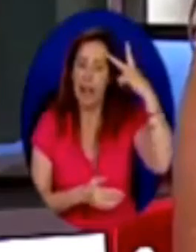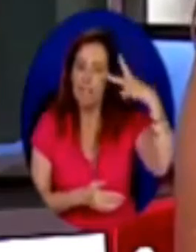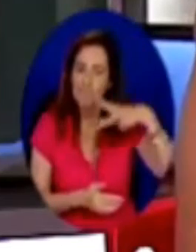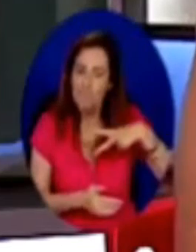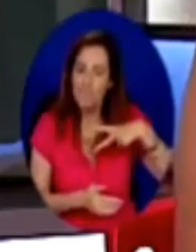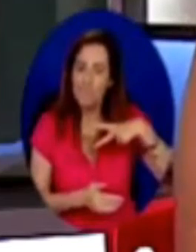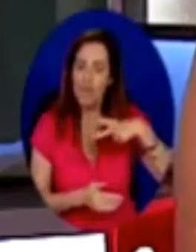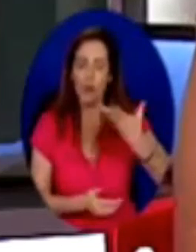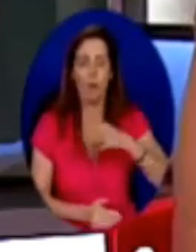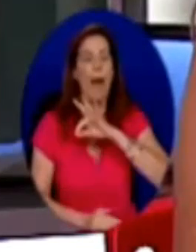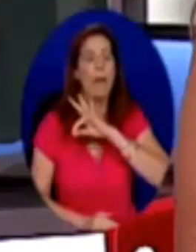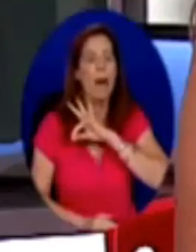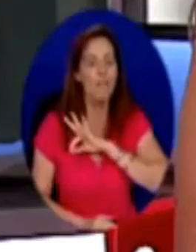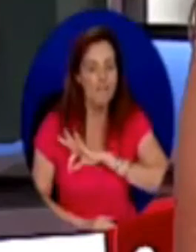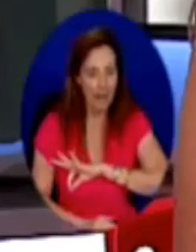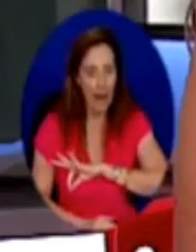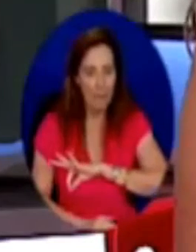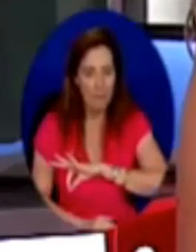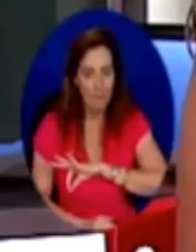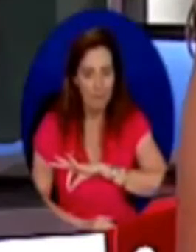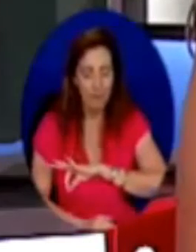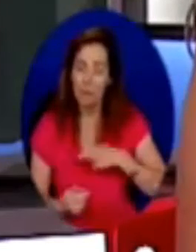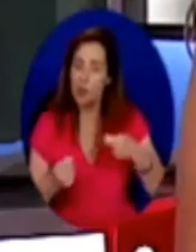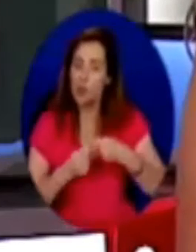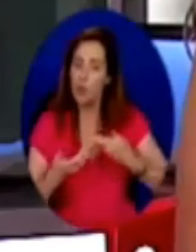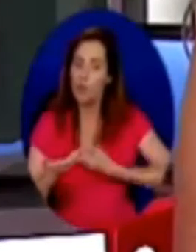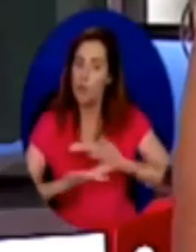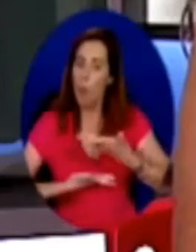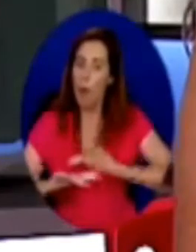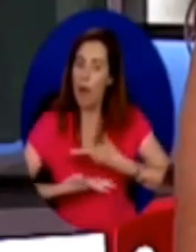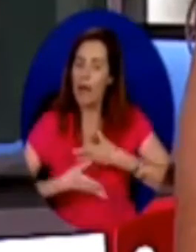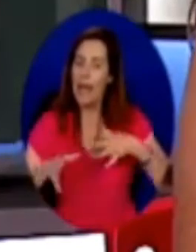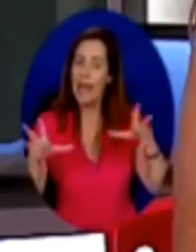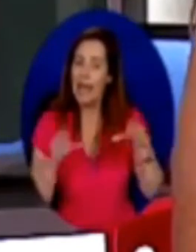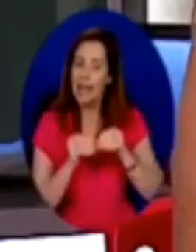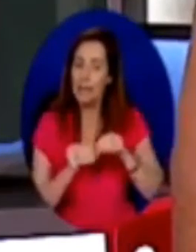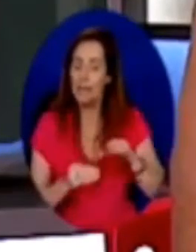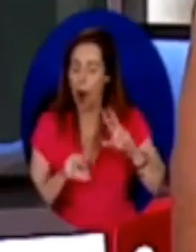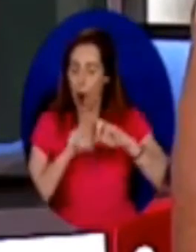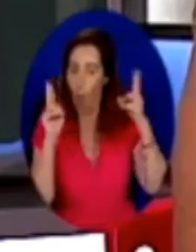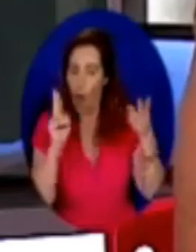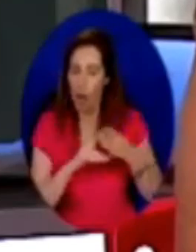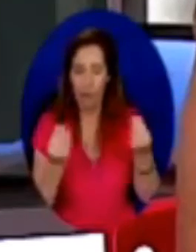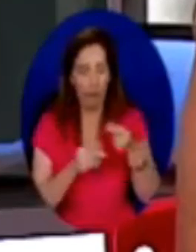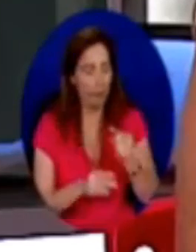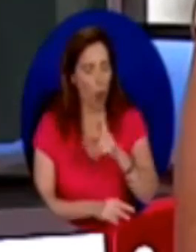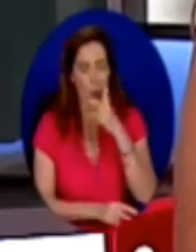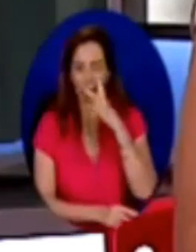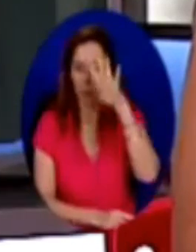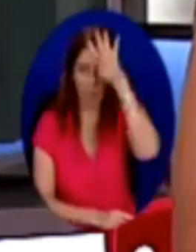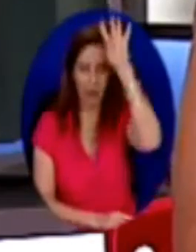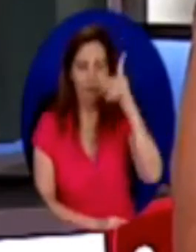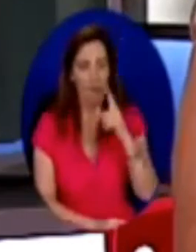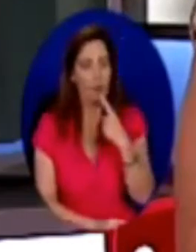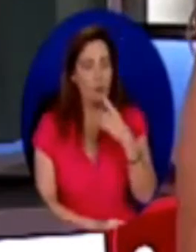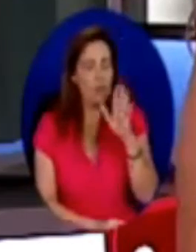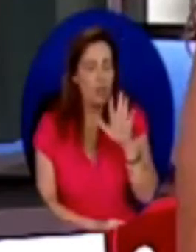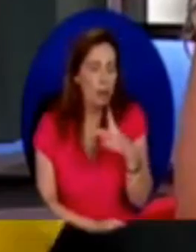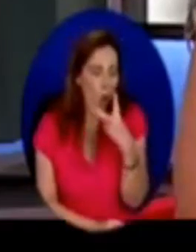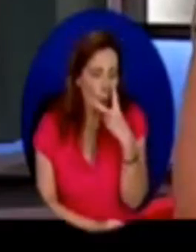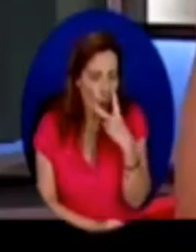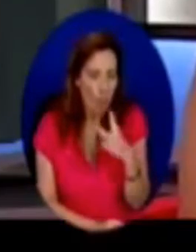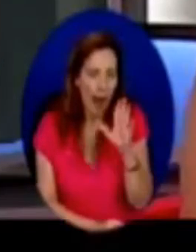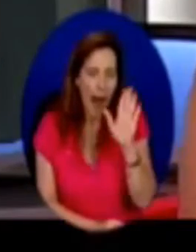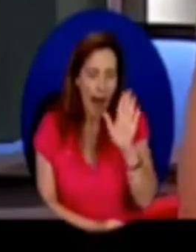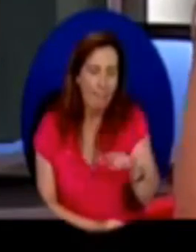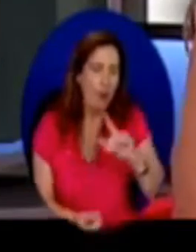את הרווחים שיש משיתוף פעולה עם הקהילה בינלאומית את הדברים האלה לא ראינו והייתי אומרת שראינו